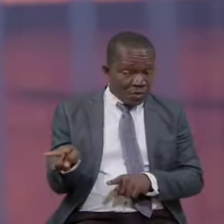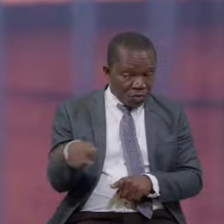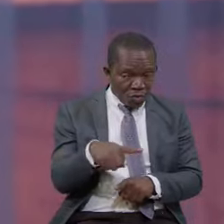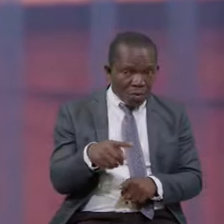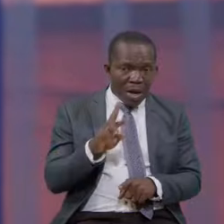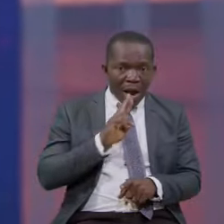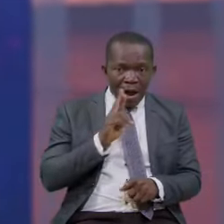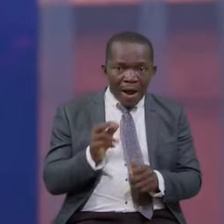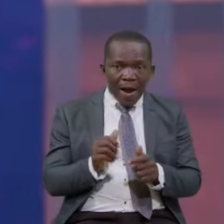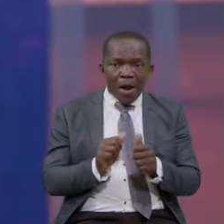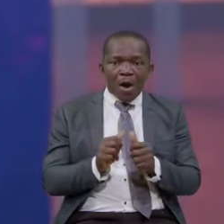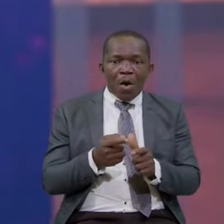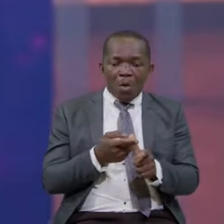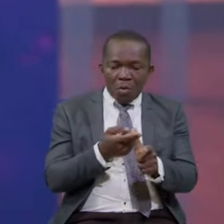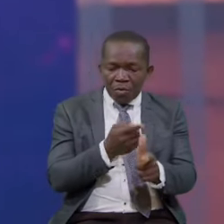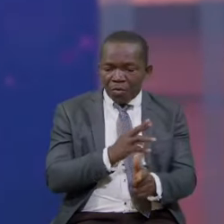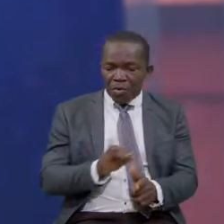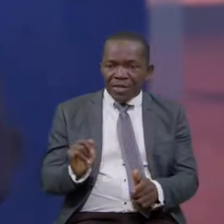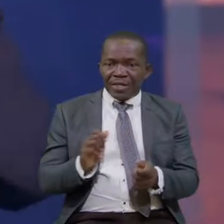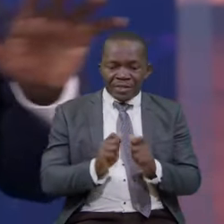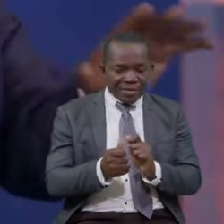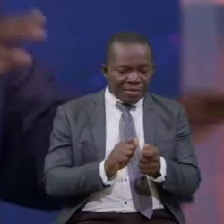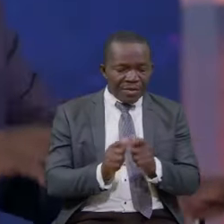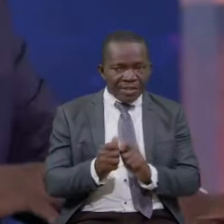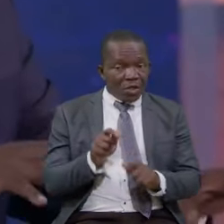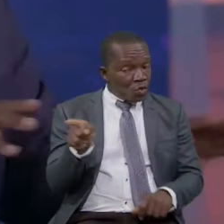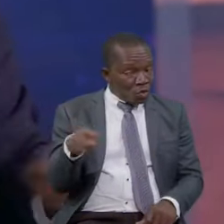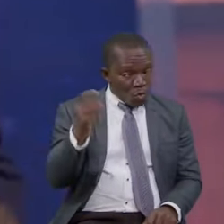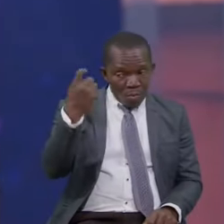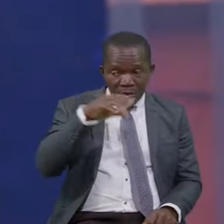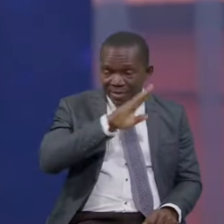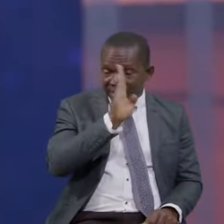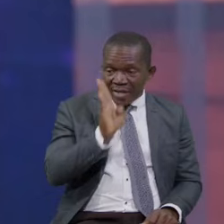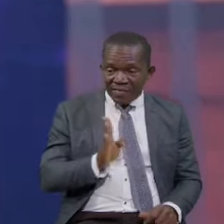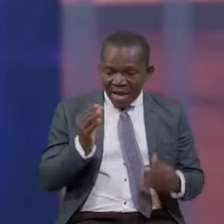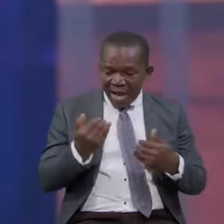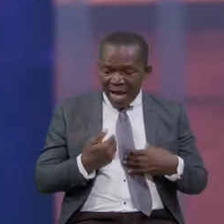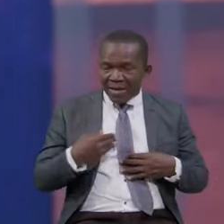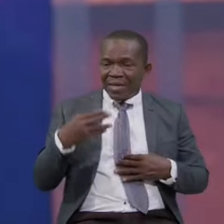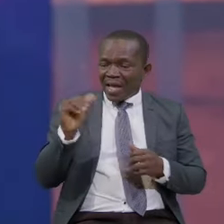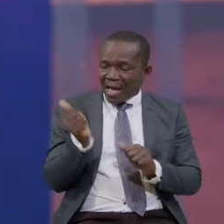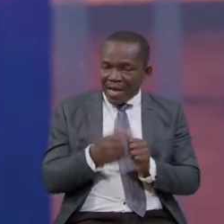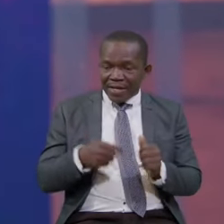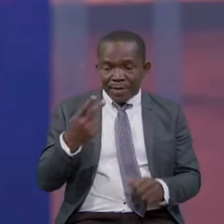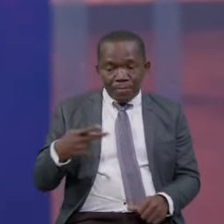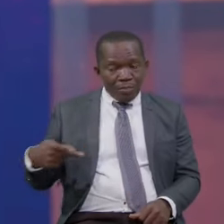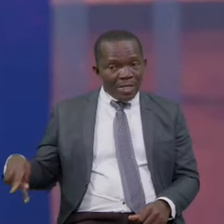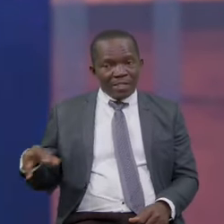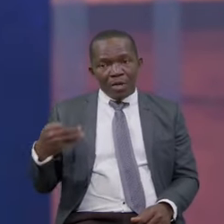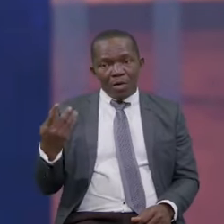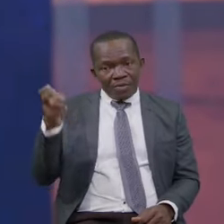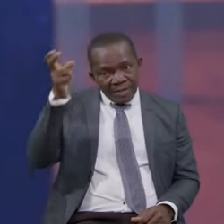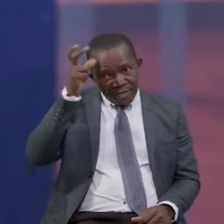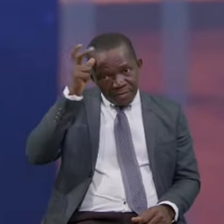devez pas avoir des biens de Satan dans vos colis ce sera trop